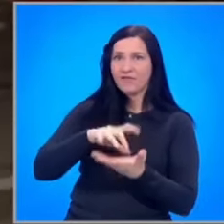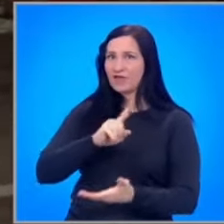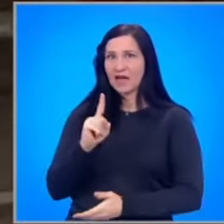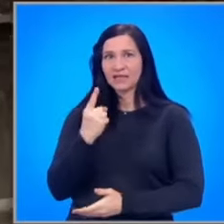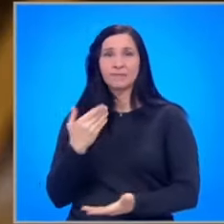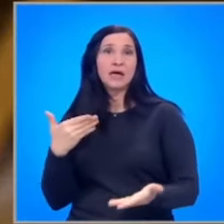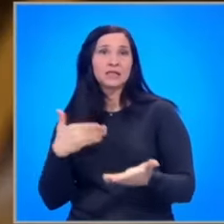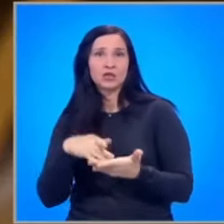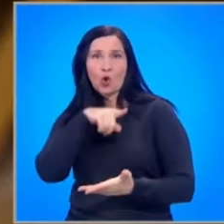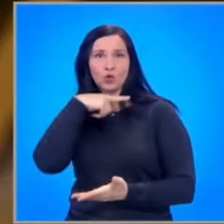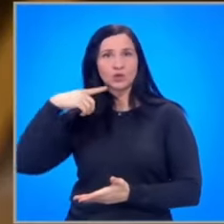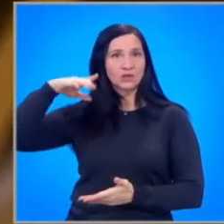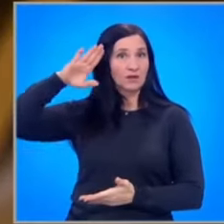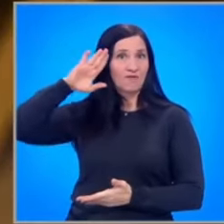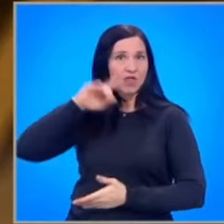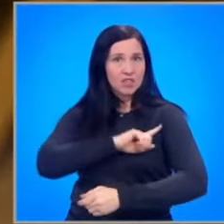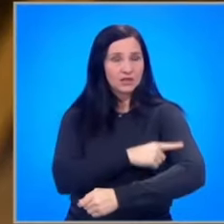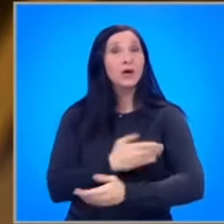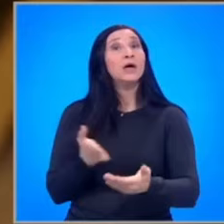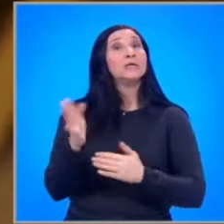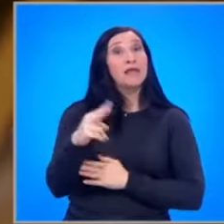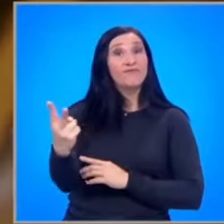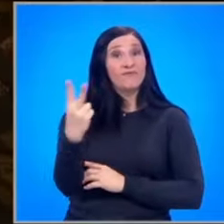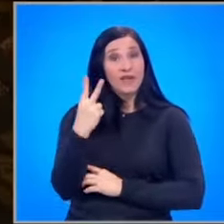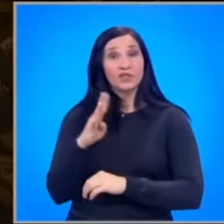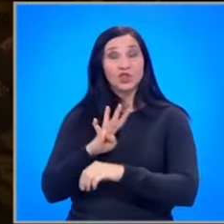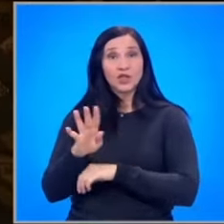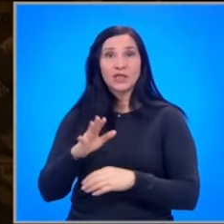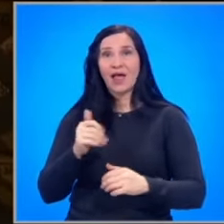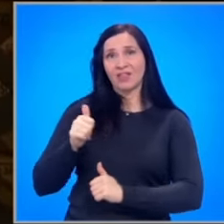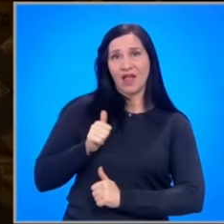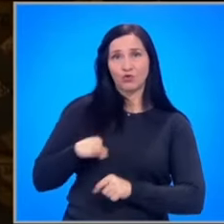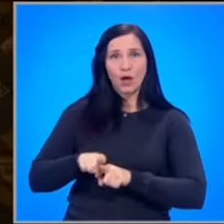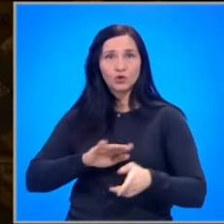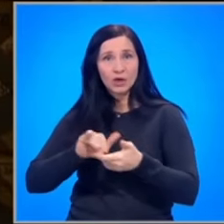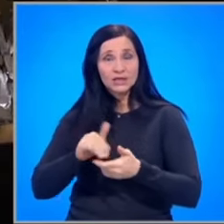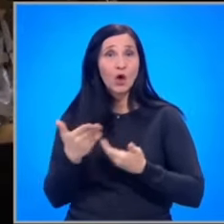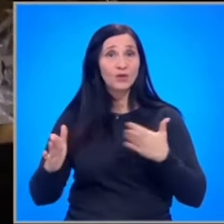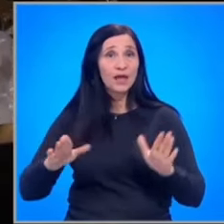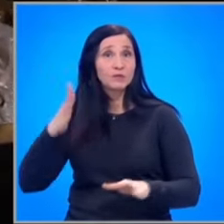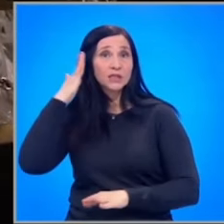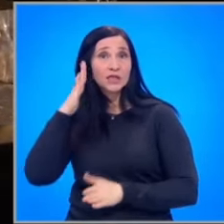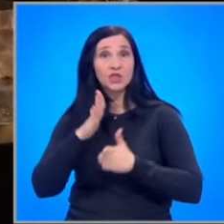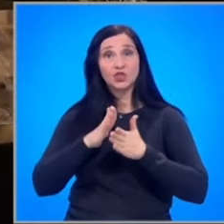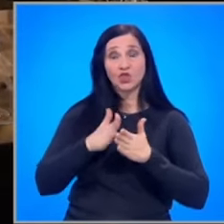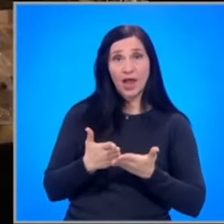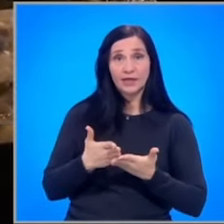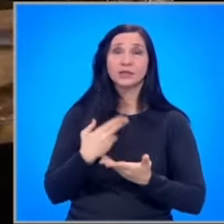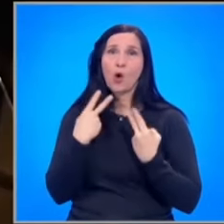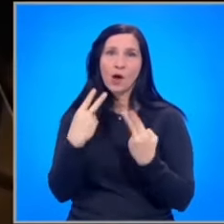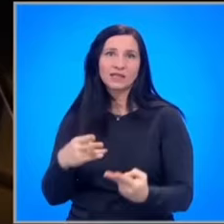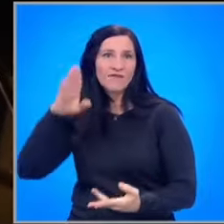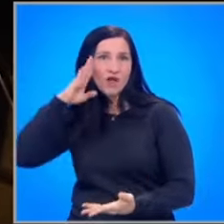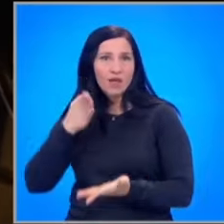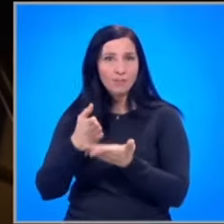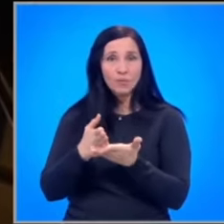руската военна мощ. След 2014 НАТО като организация и отделни страни членки са оказали военна помощ на Киев в общ